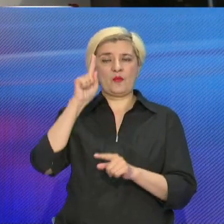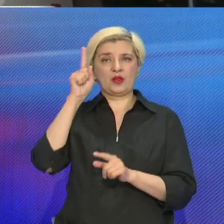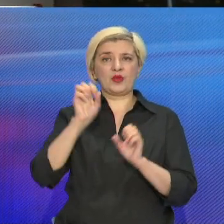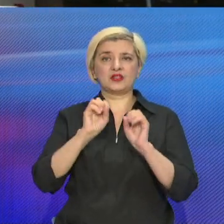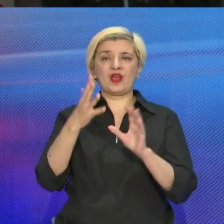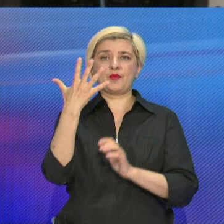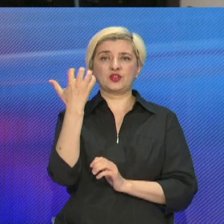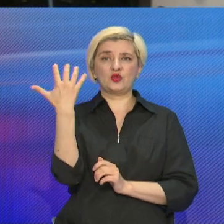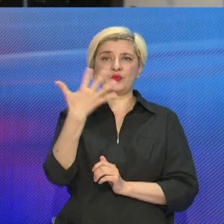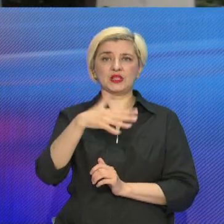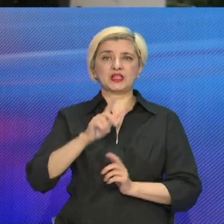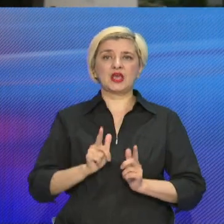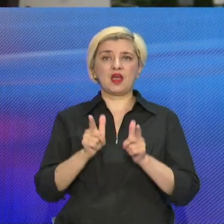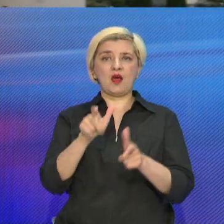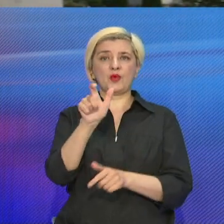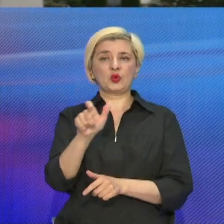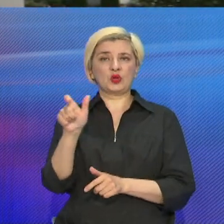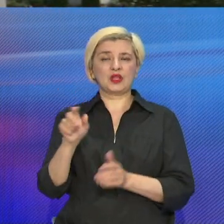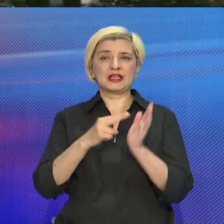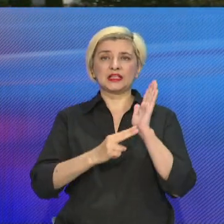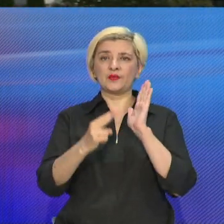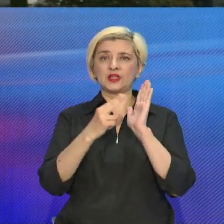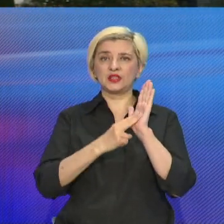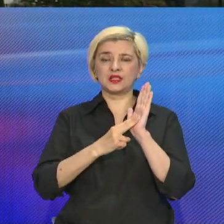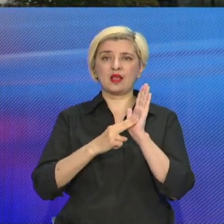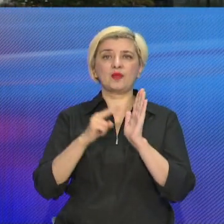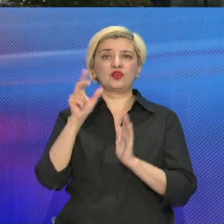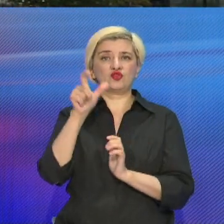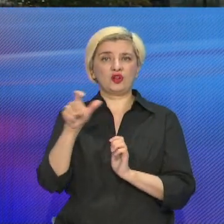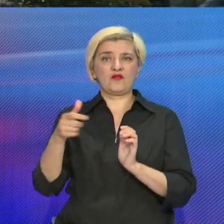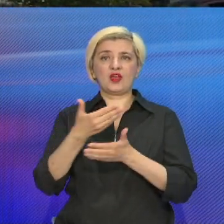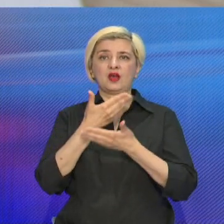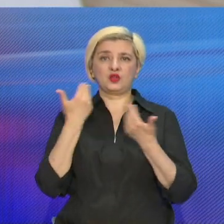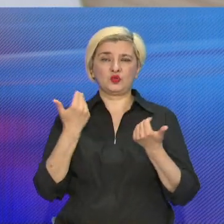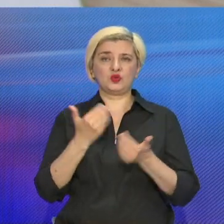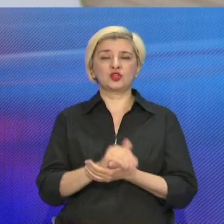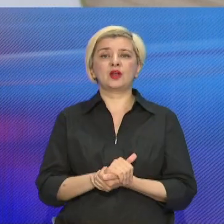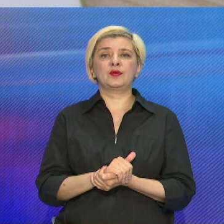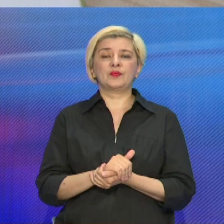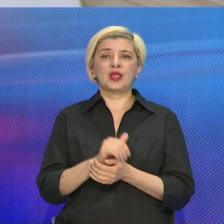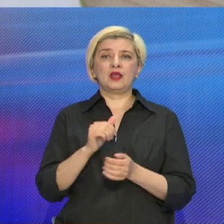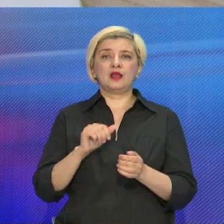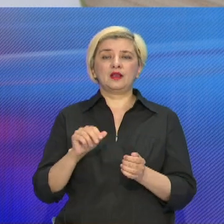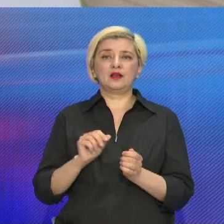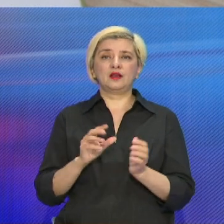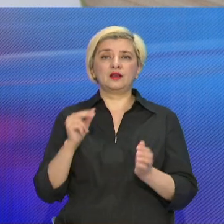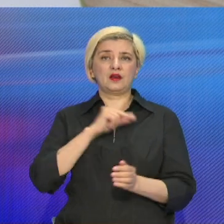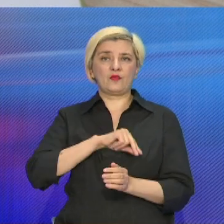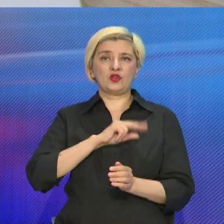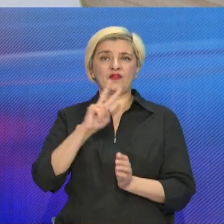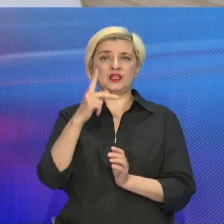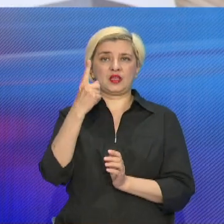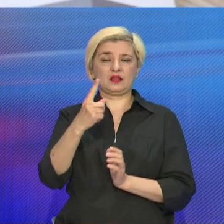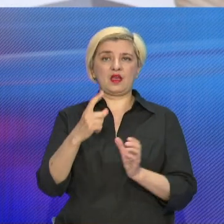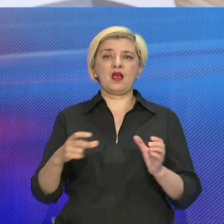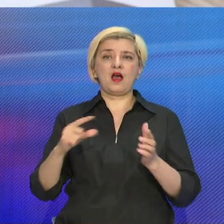сдавали 550 абитуриентов. 77 зарегистрированных на ЦТ отсутничали. Задействовали 21 аудиторию у 4